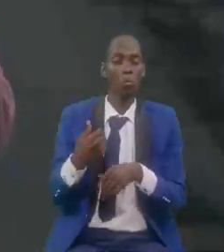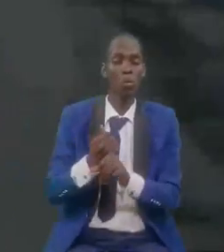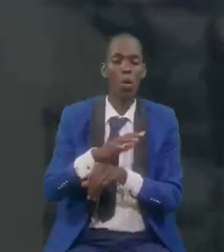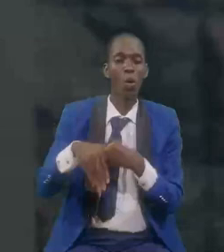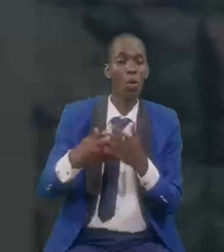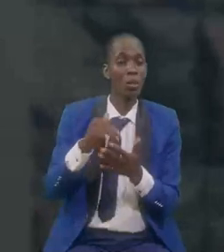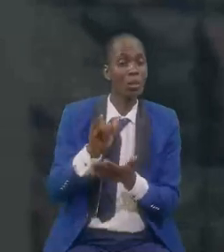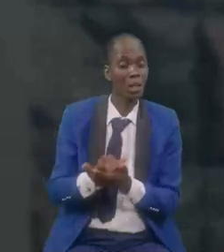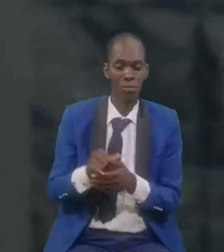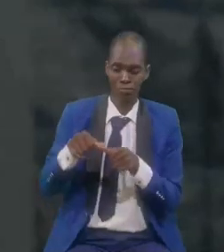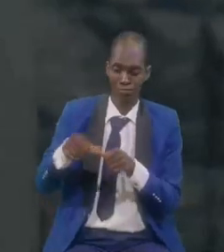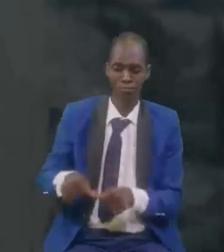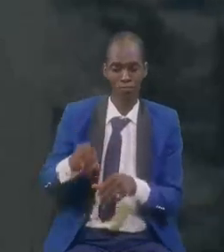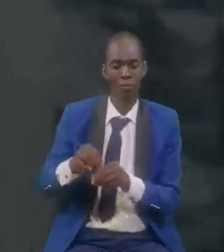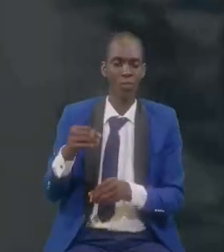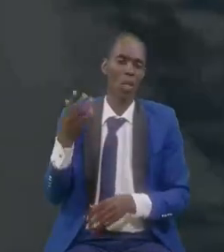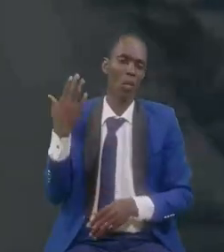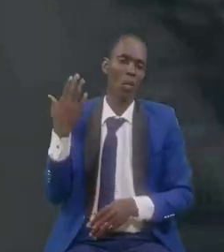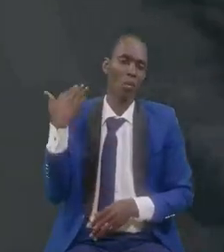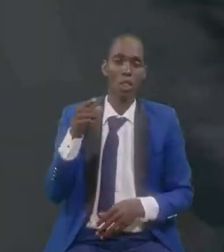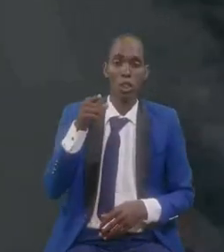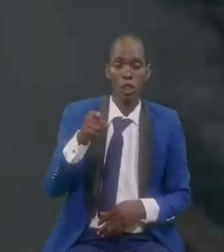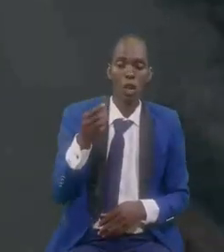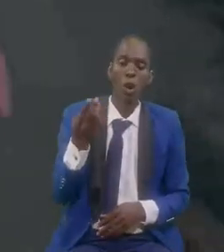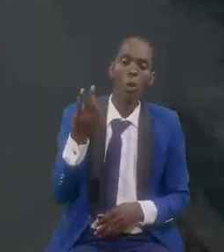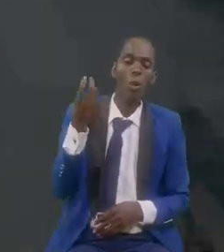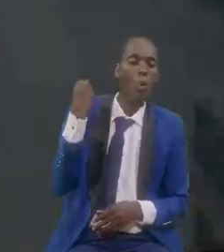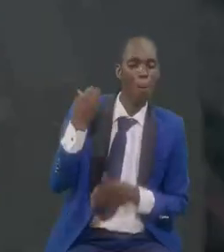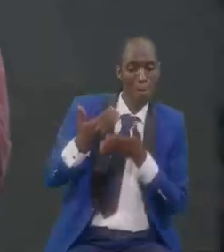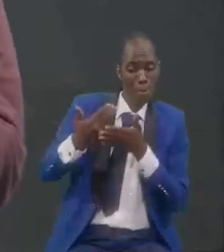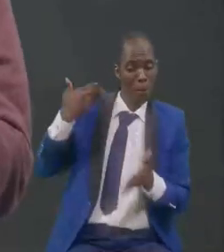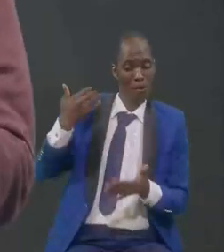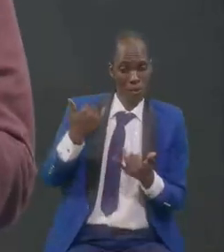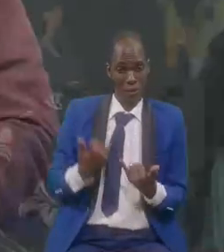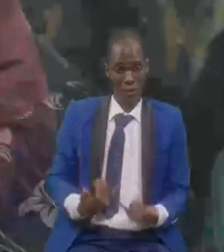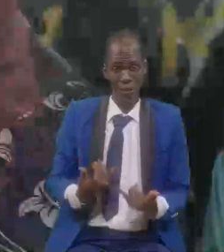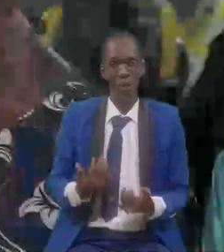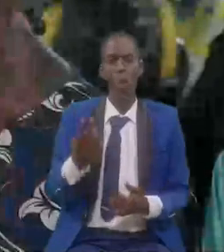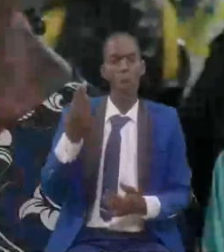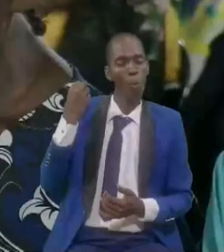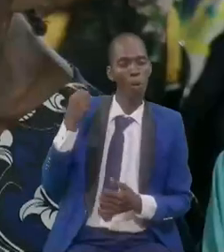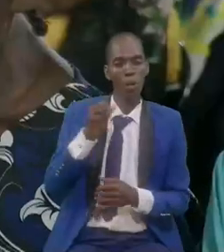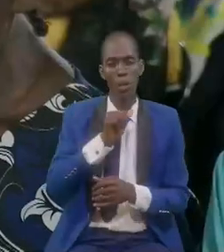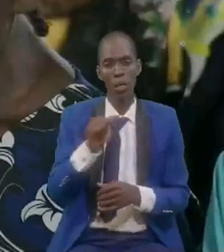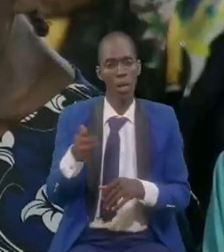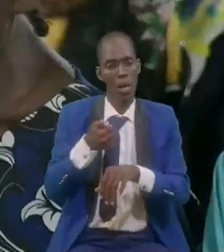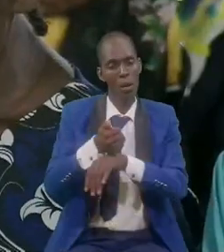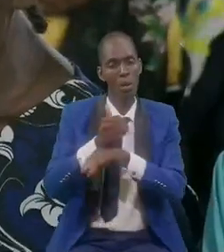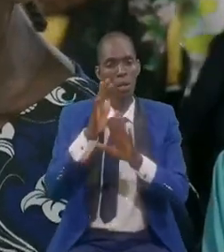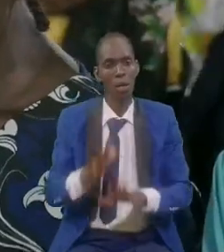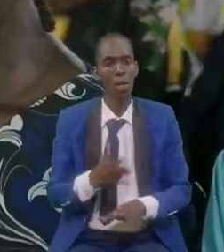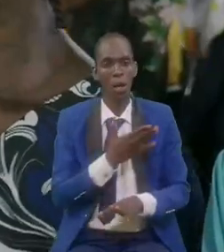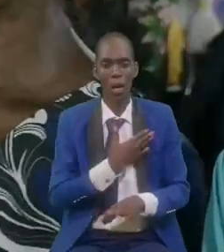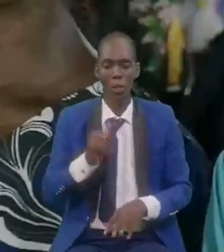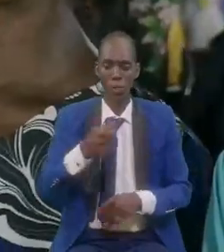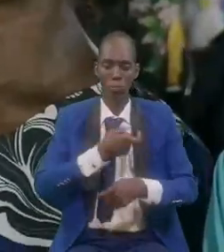garde tout cela dans le passé. Il était avant cette période un blasphémateur et maintenant un